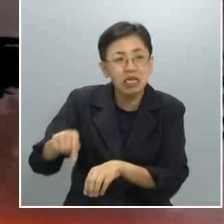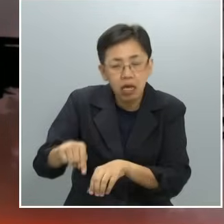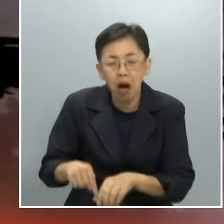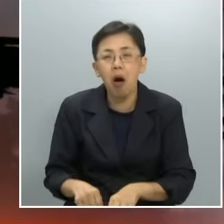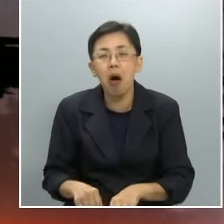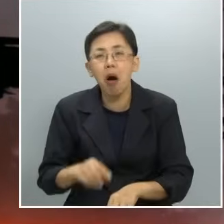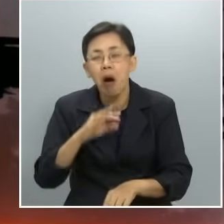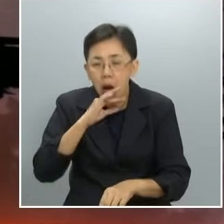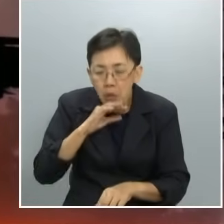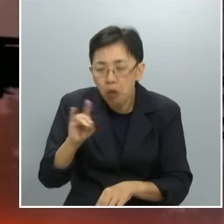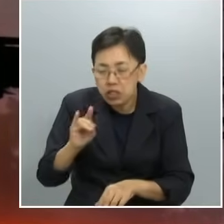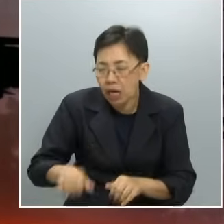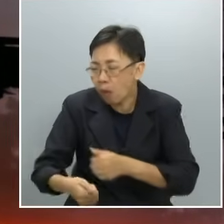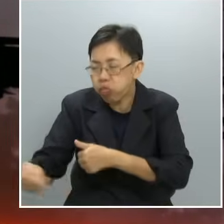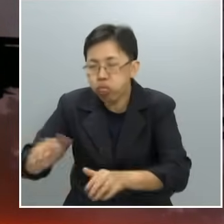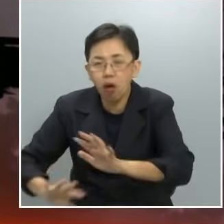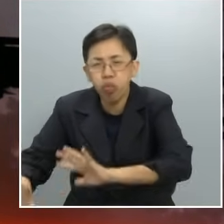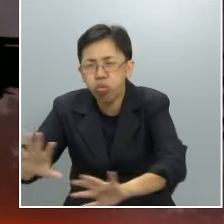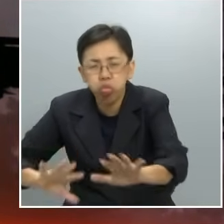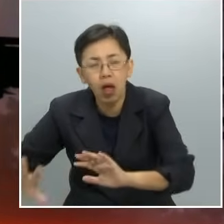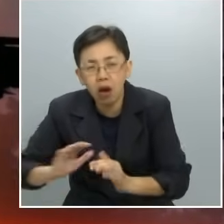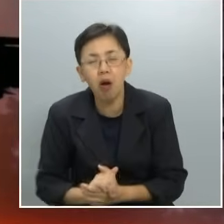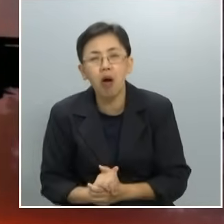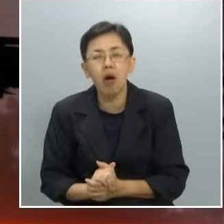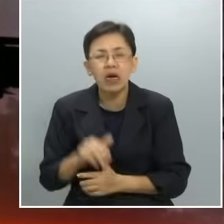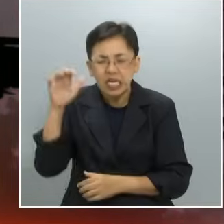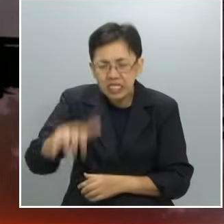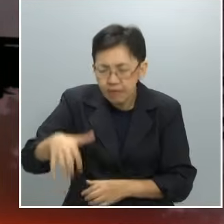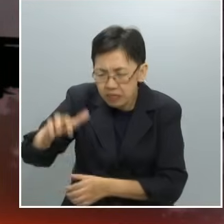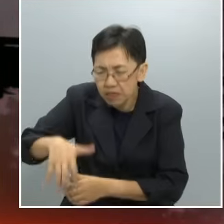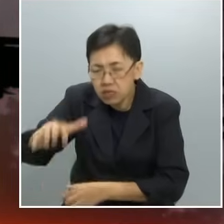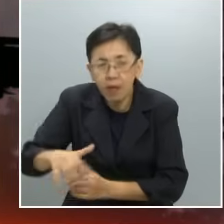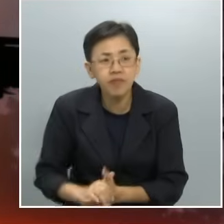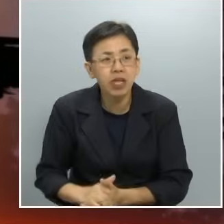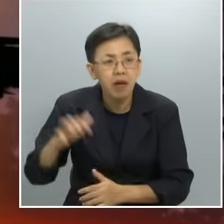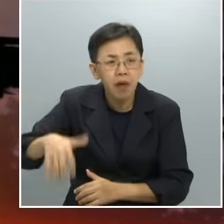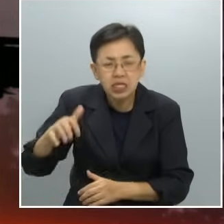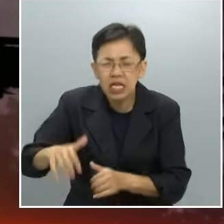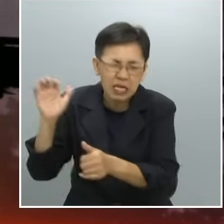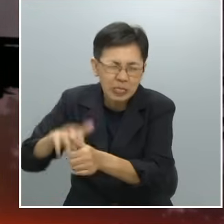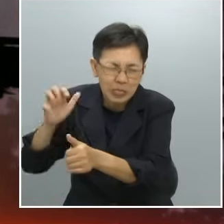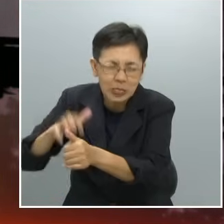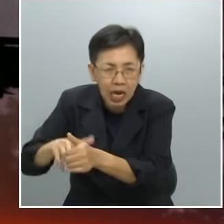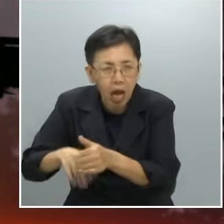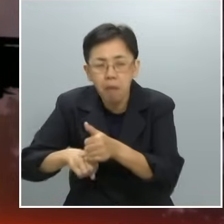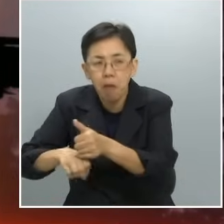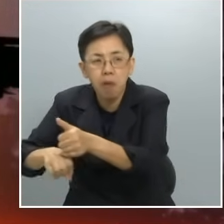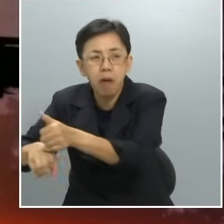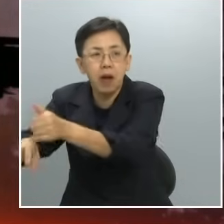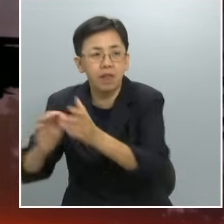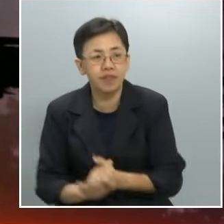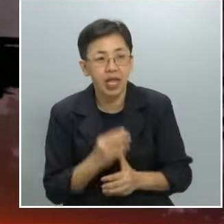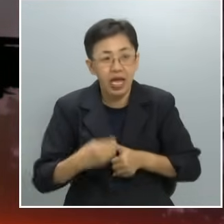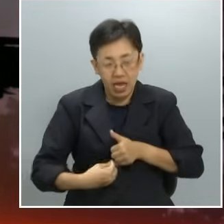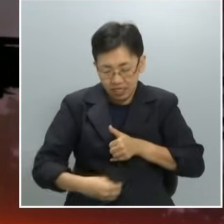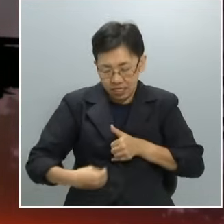กตื่นไปหมดเลยนะคะแล้วก็ต้องเอาด้ามเสียมมาไล่ตีจนมันหนีไปเนี่ยค่ะลักษณะตาม